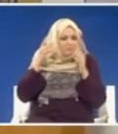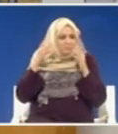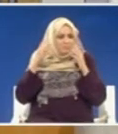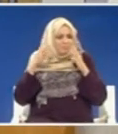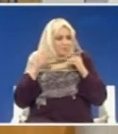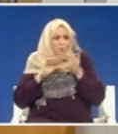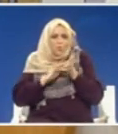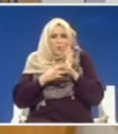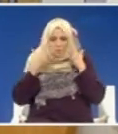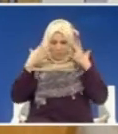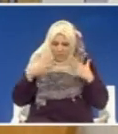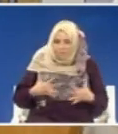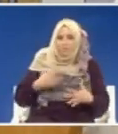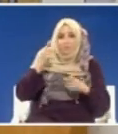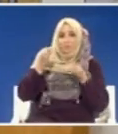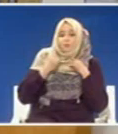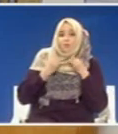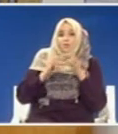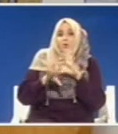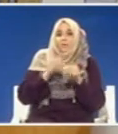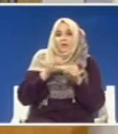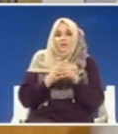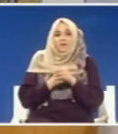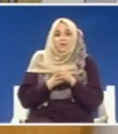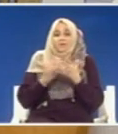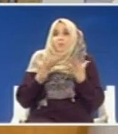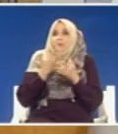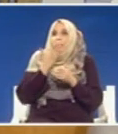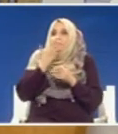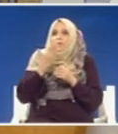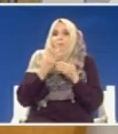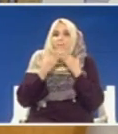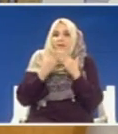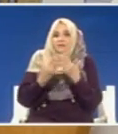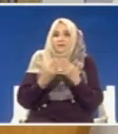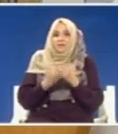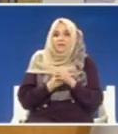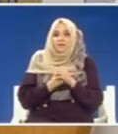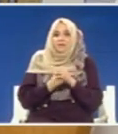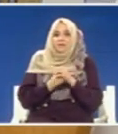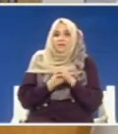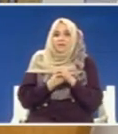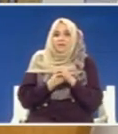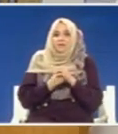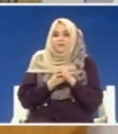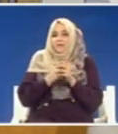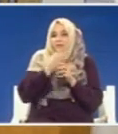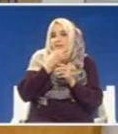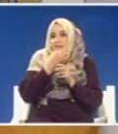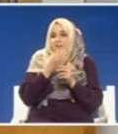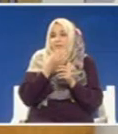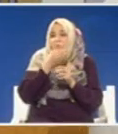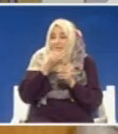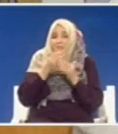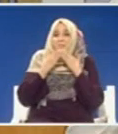قد دونيش أكن نبغون شكرك نبغون نحمد ونسع ونسمو الدارة ونسكنا من ربي